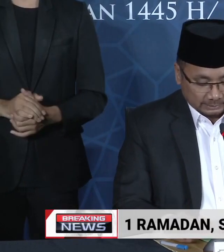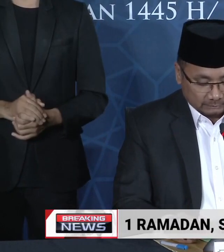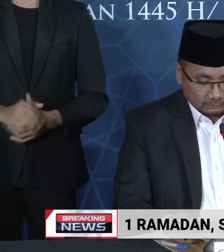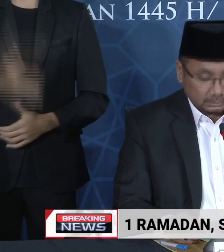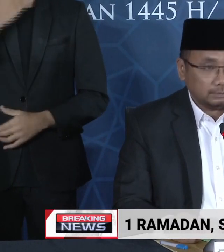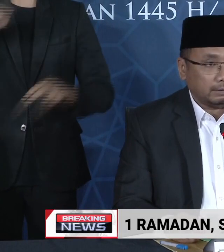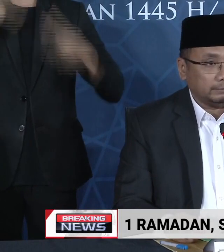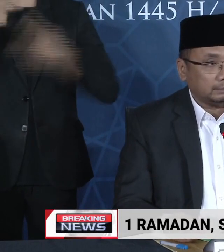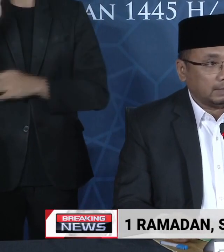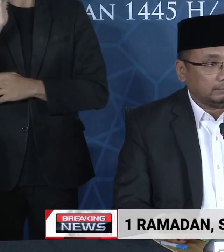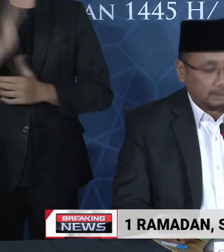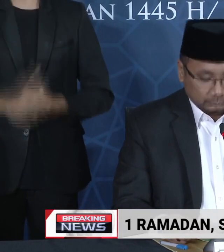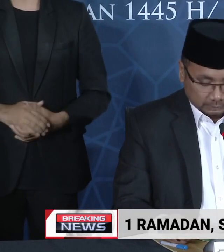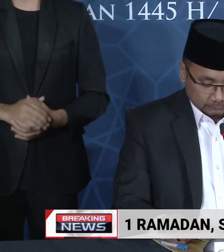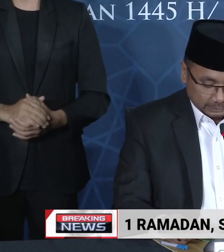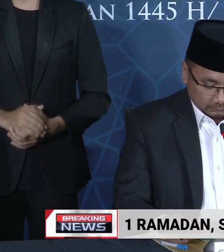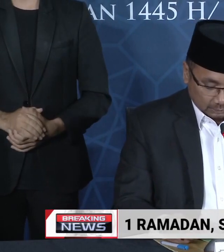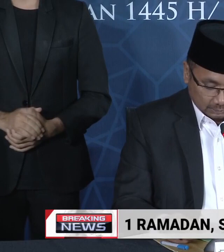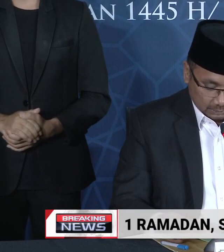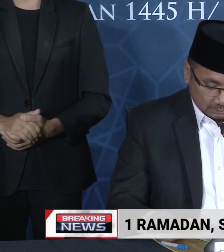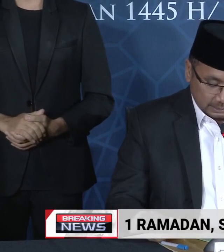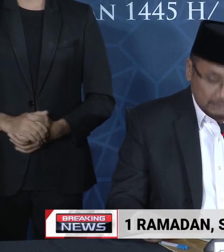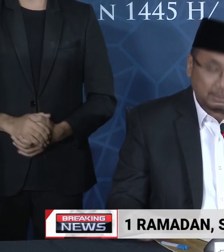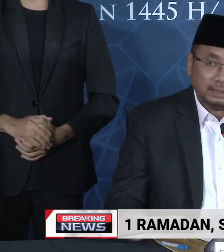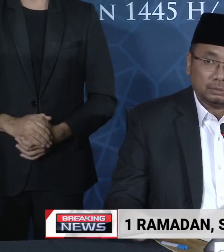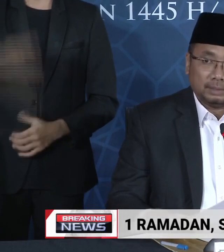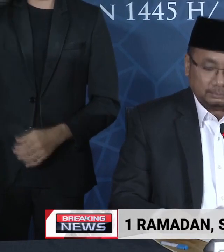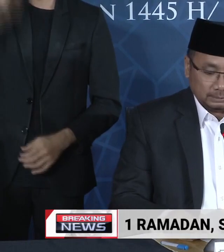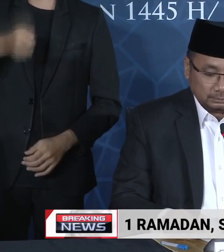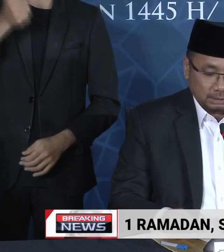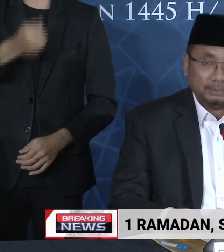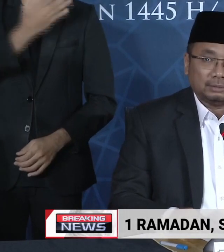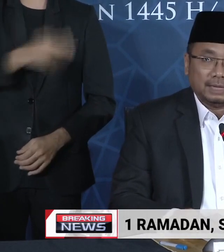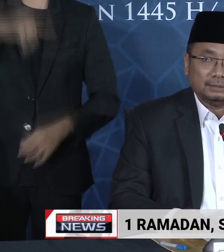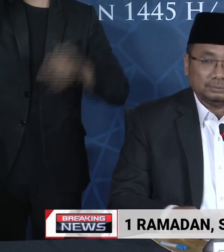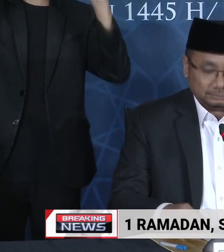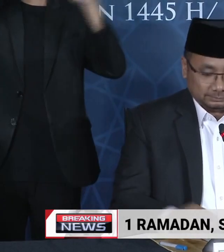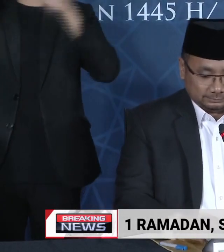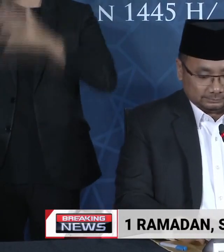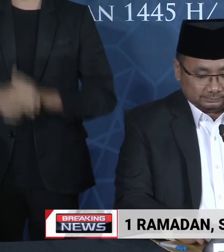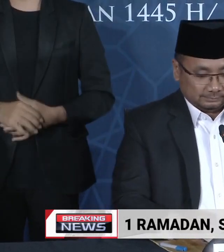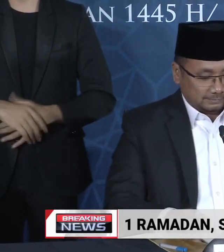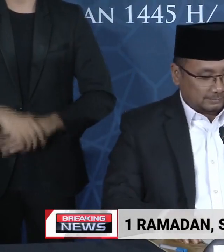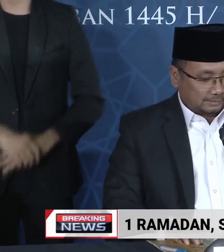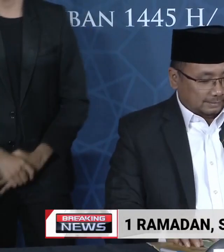perhatiannya. Wallahu yuwafiquna fima yuhibbu wa yardha. Assalamualaikum warahmatullahi wabarakatuh.